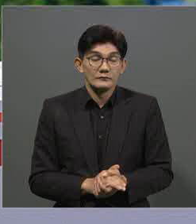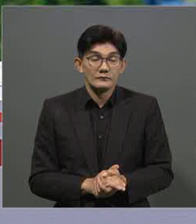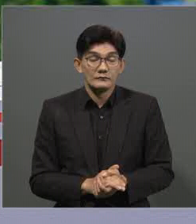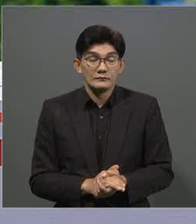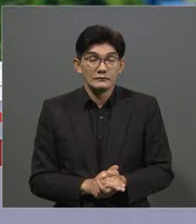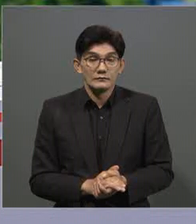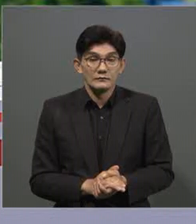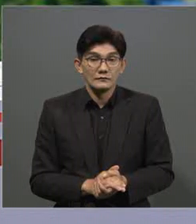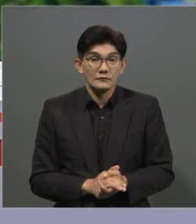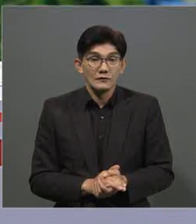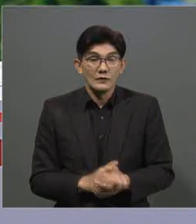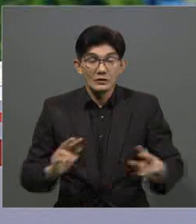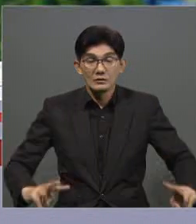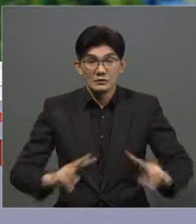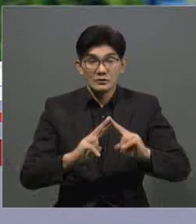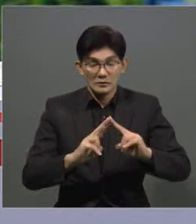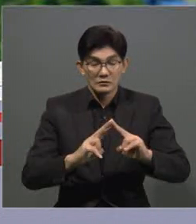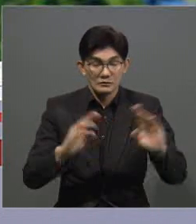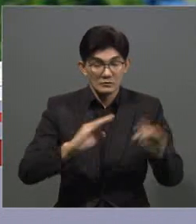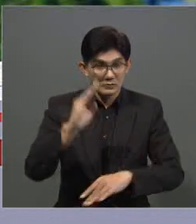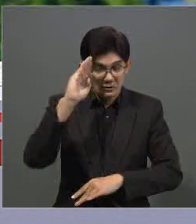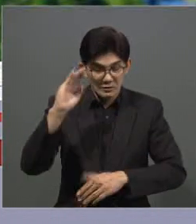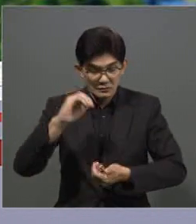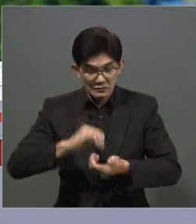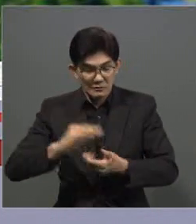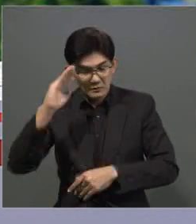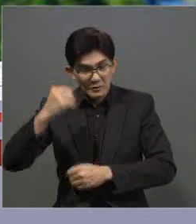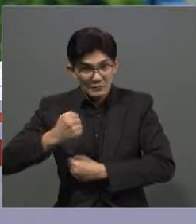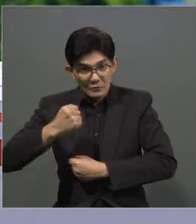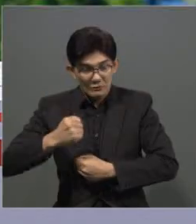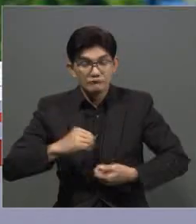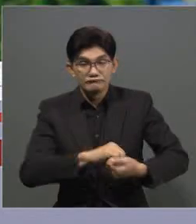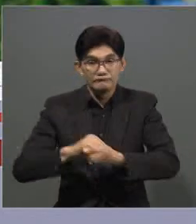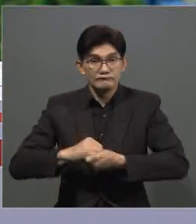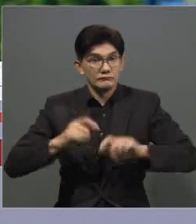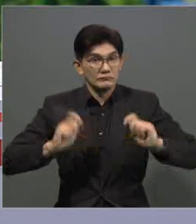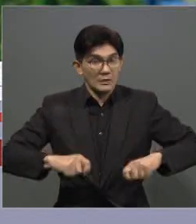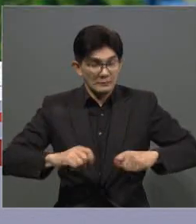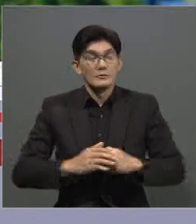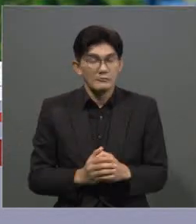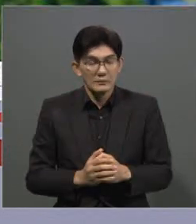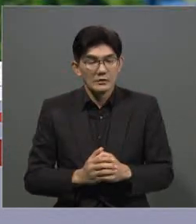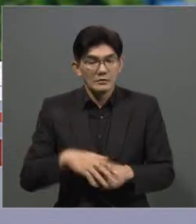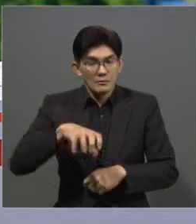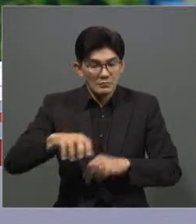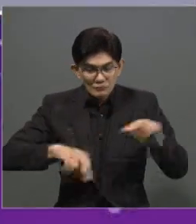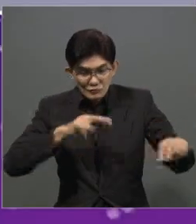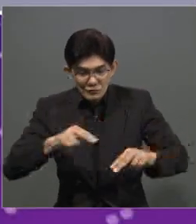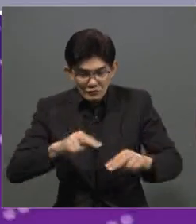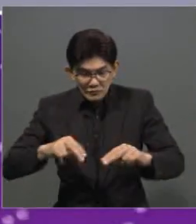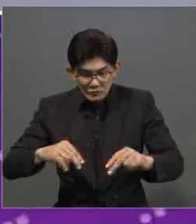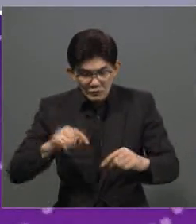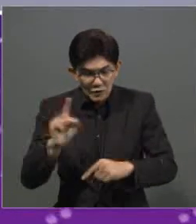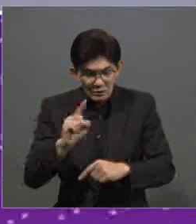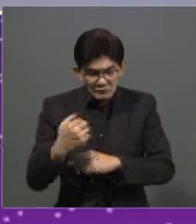ไปดูความร่วมมือกันนะคะระหว่างกระทรวงมหาดไทยร่วมกับทางกองทัพบกค่ะ MOUระหว่างกรมการปกครองและกองอำนวยการรักษาความมั่นคงภายใน